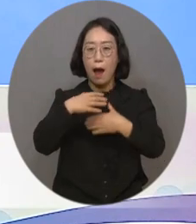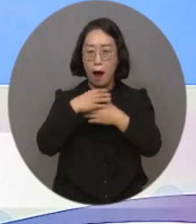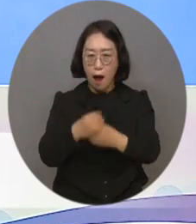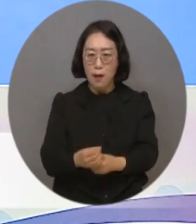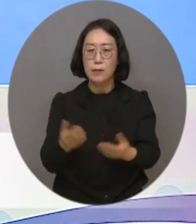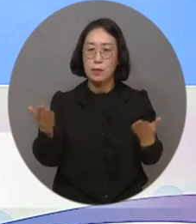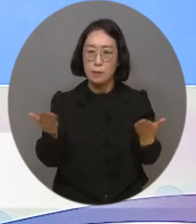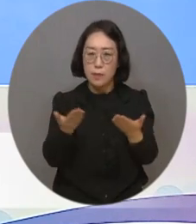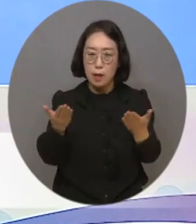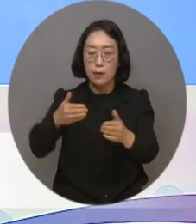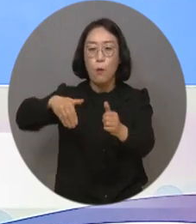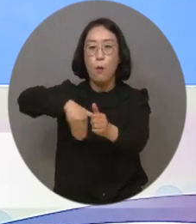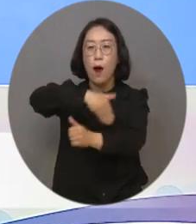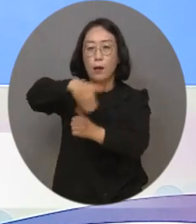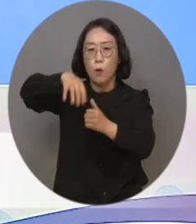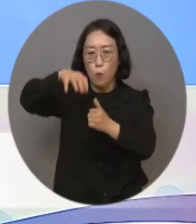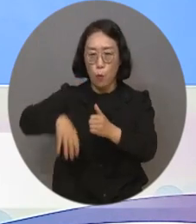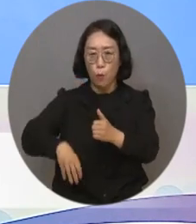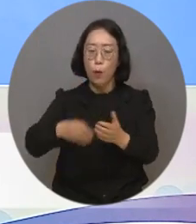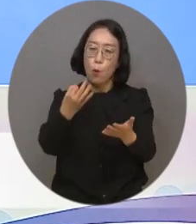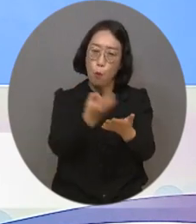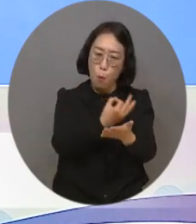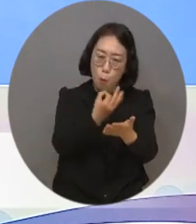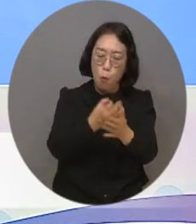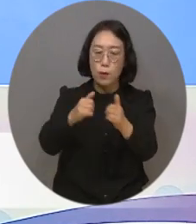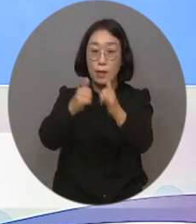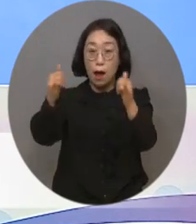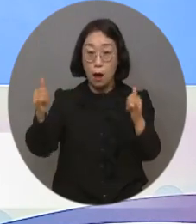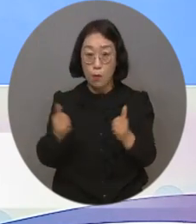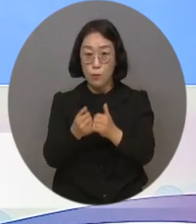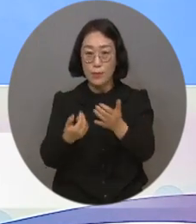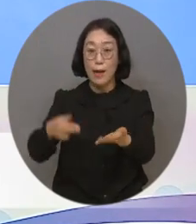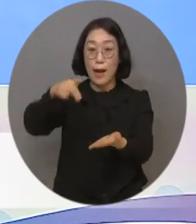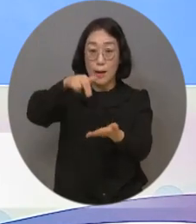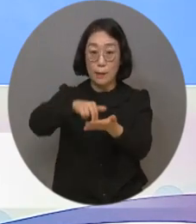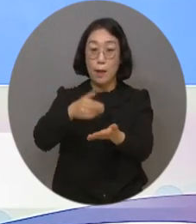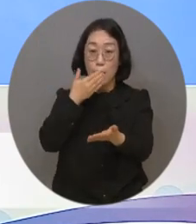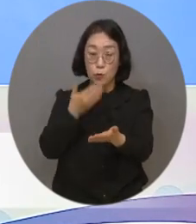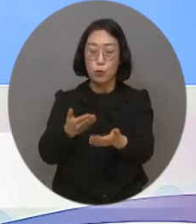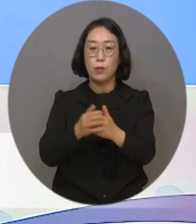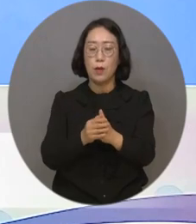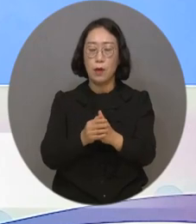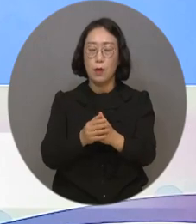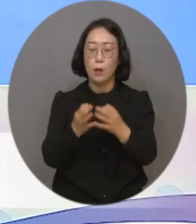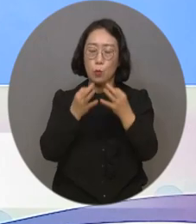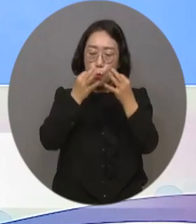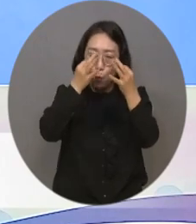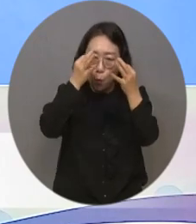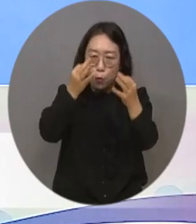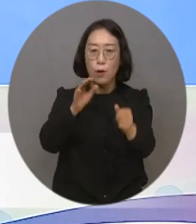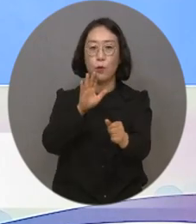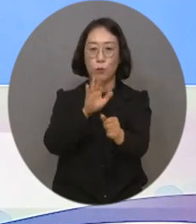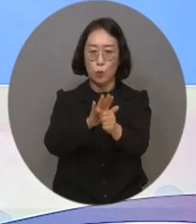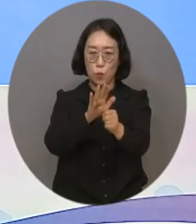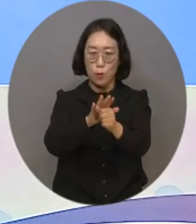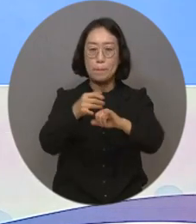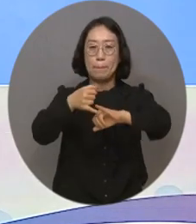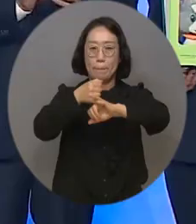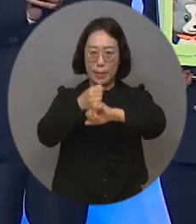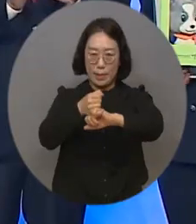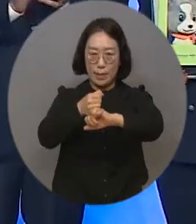환경에서 경제 사회적으로 자립할 수 있도록 최선을 다해서